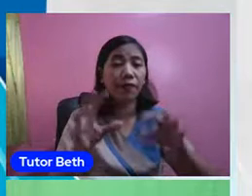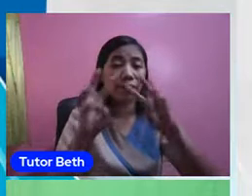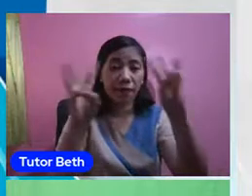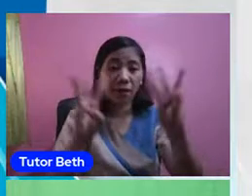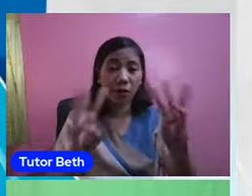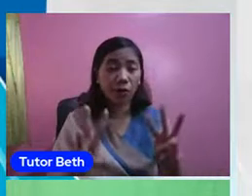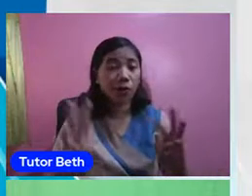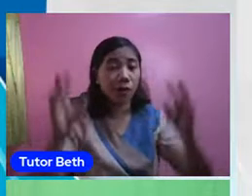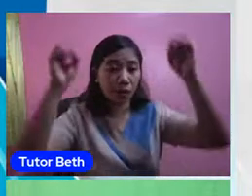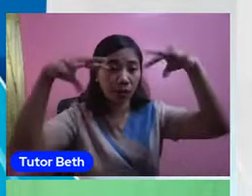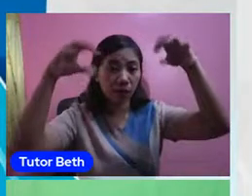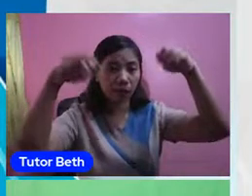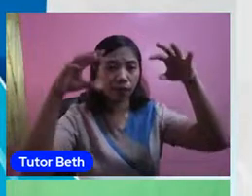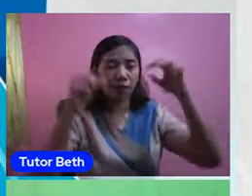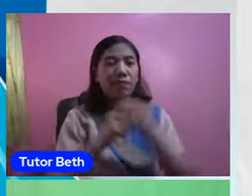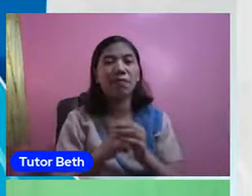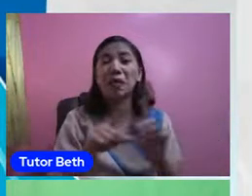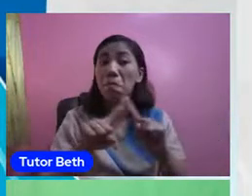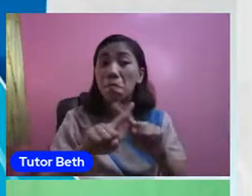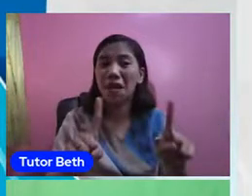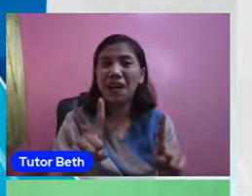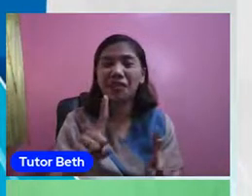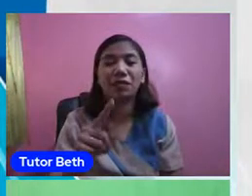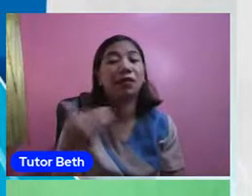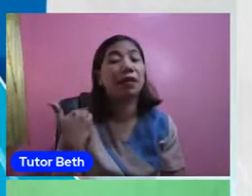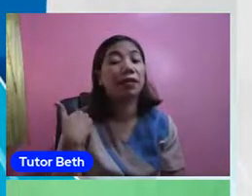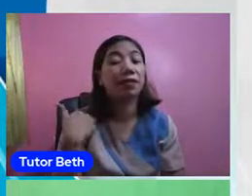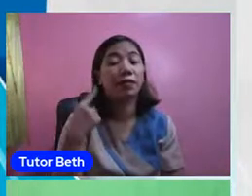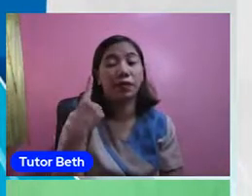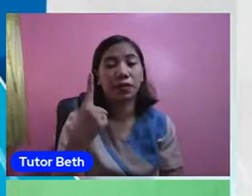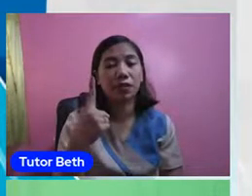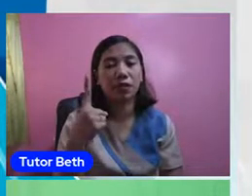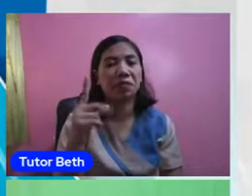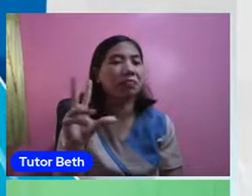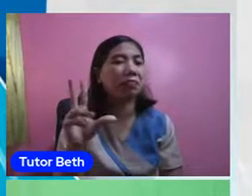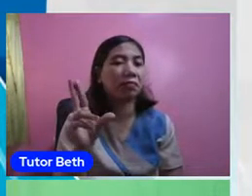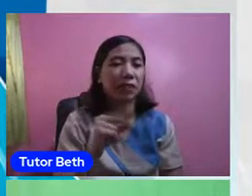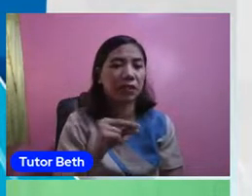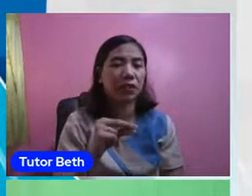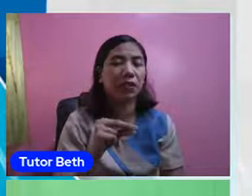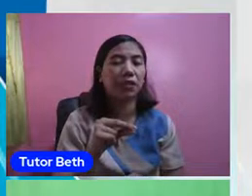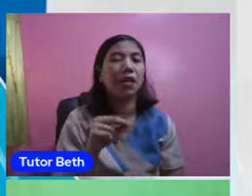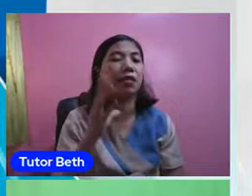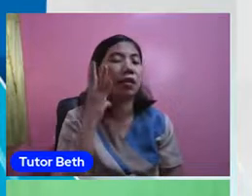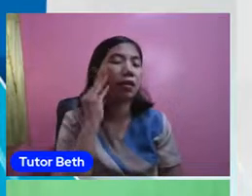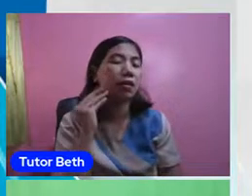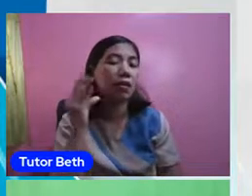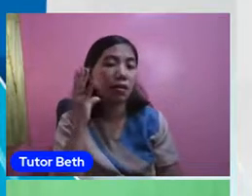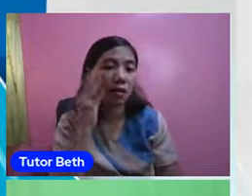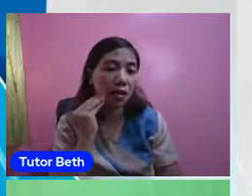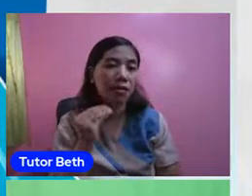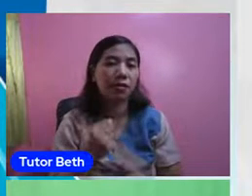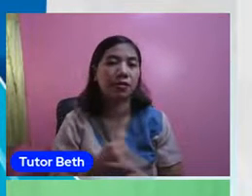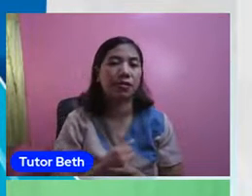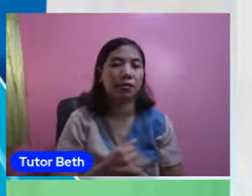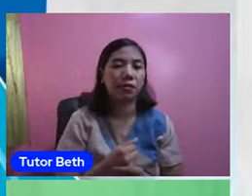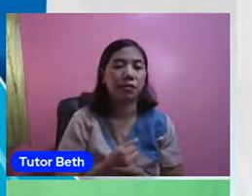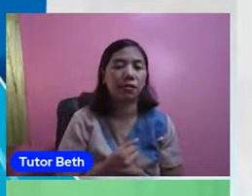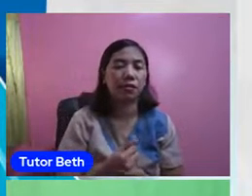siya, hindi natin siya nararanasan sa panahon ng tag-ulan. Alin kaya diyan sa tatlo?